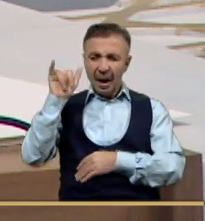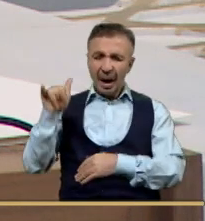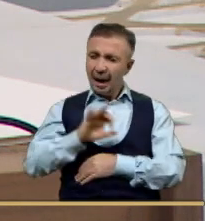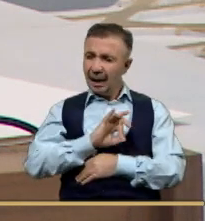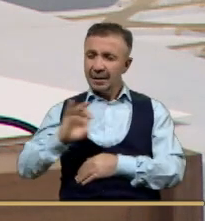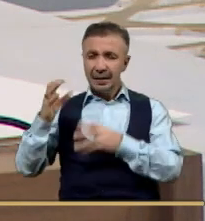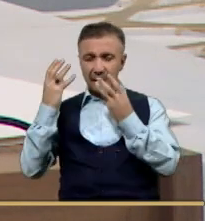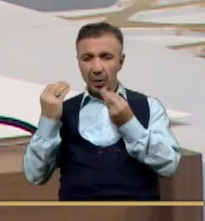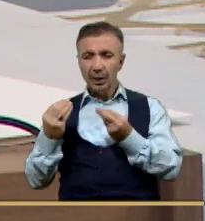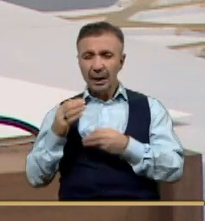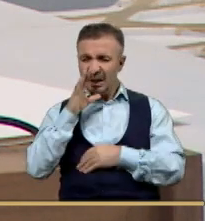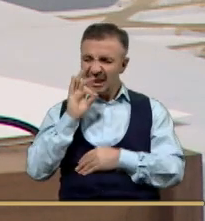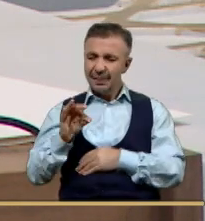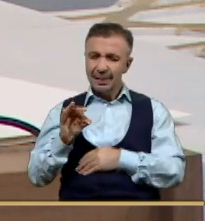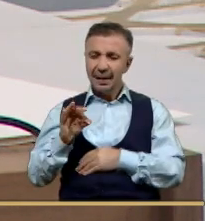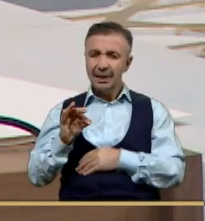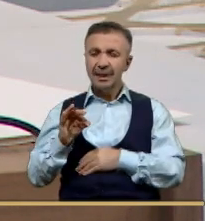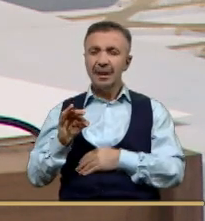kimsenin canına kıymaz.